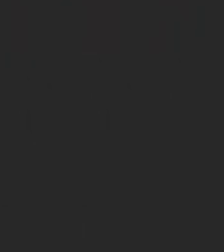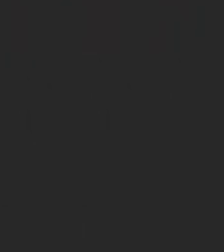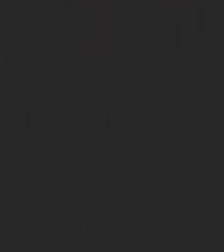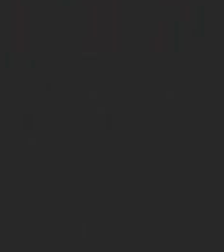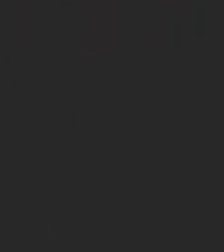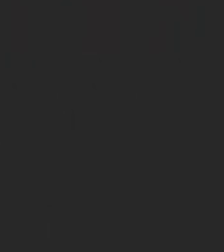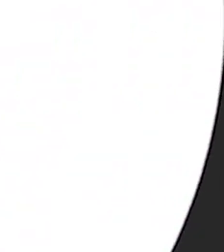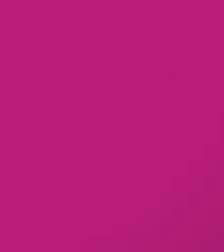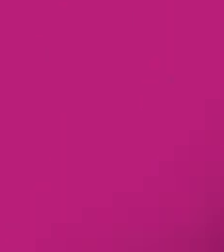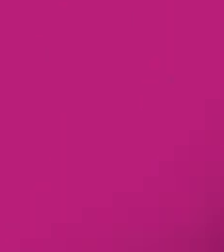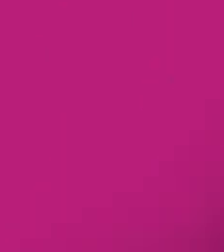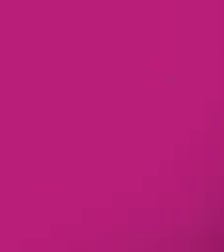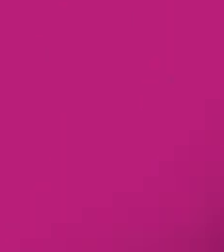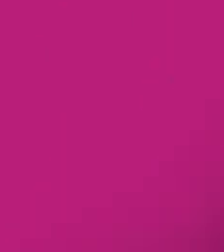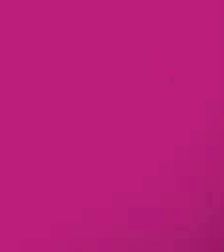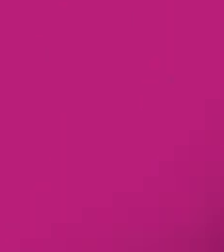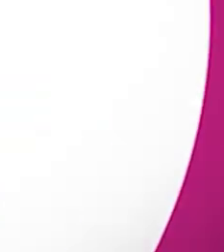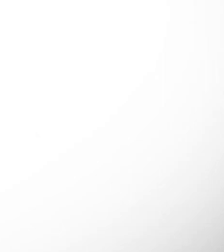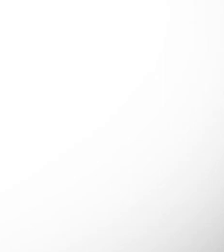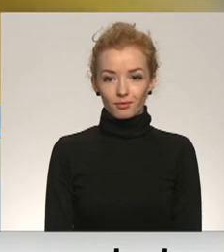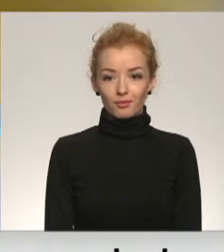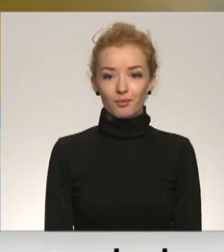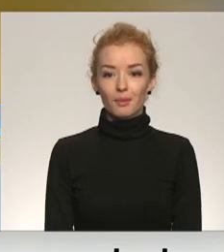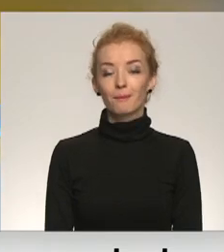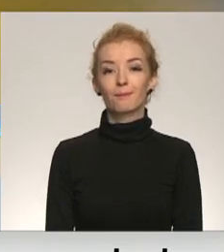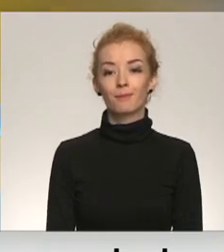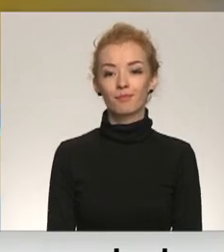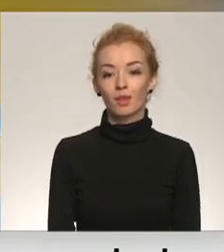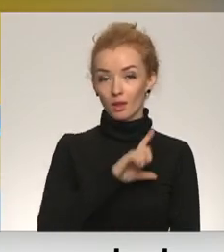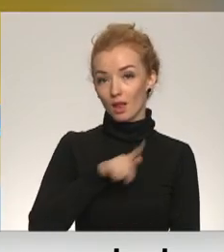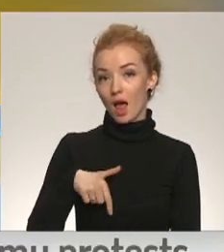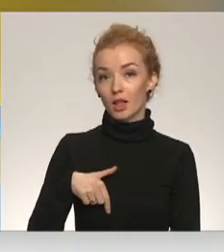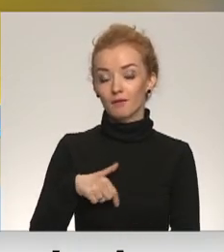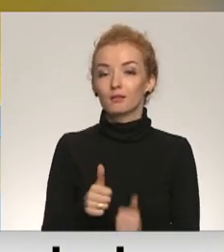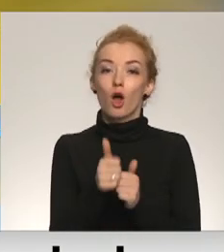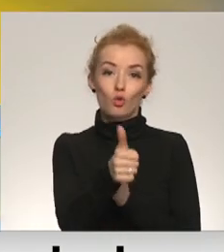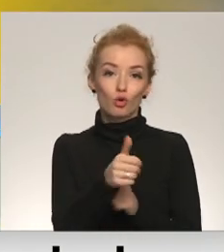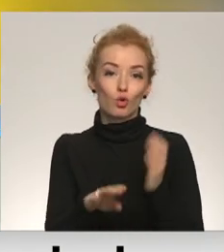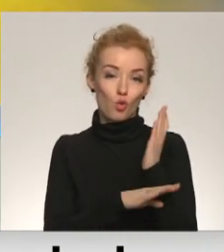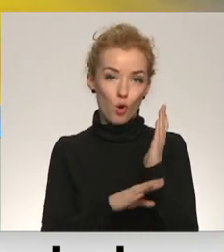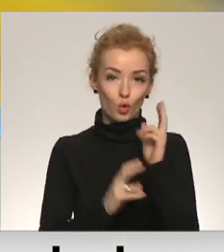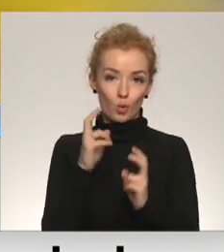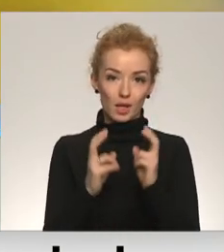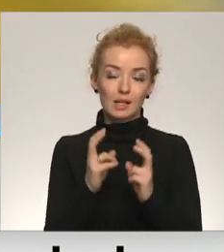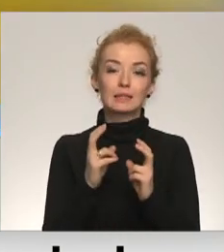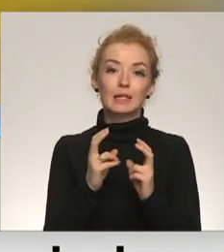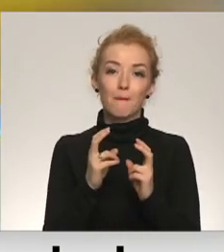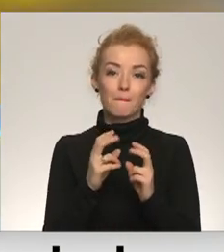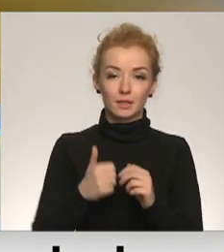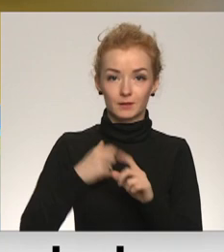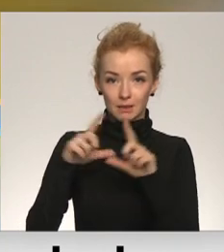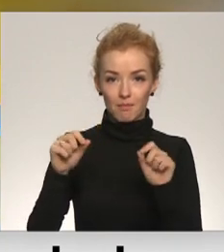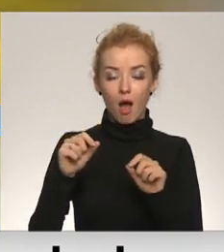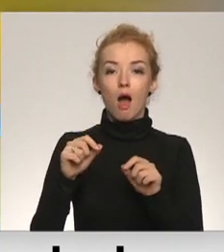Re! Viss ēters ir te! Latvijas vadošais kokrūpniecības uzņēmums Gaujas koks